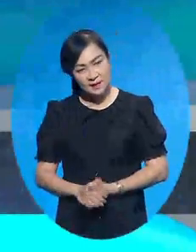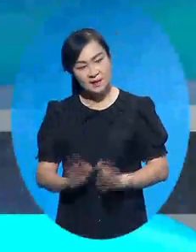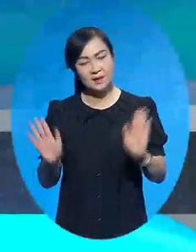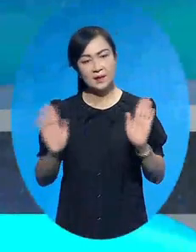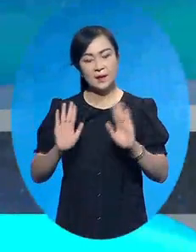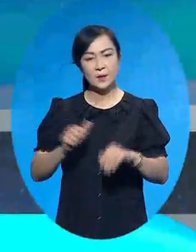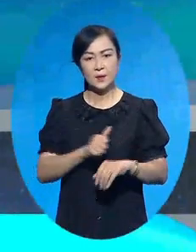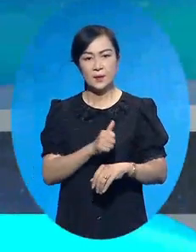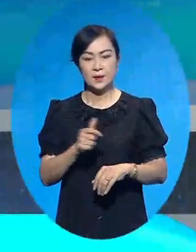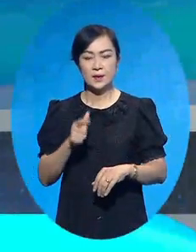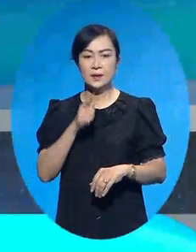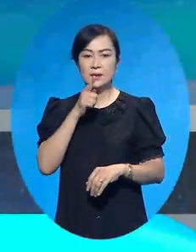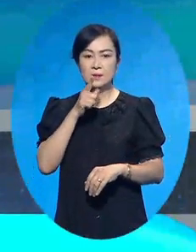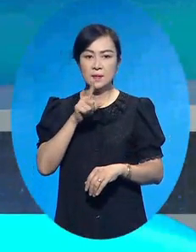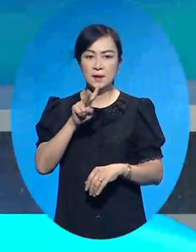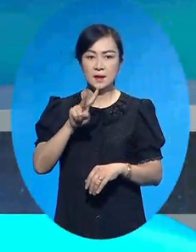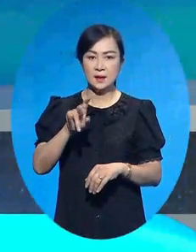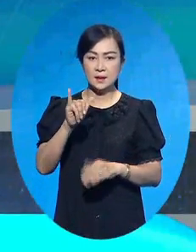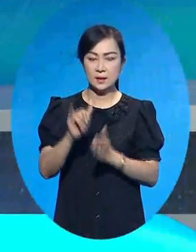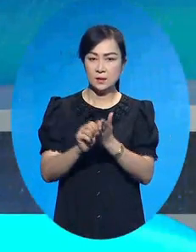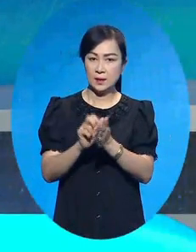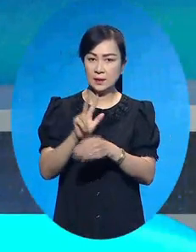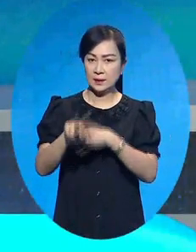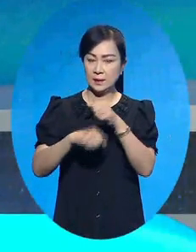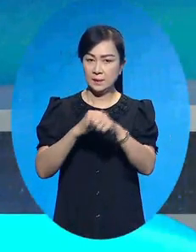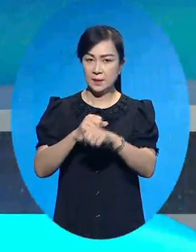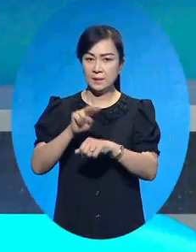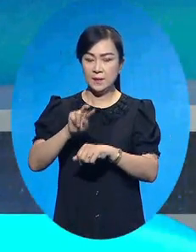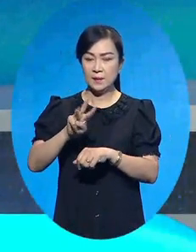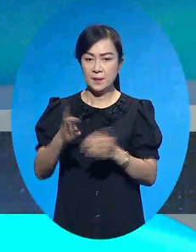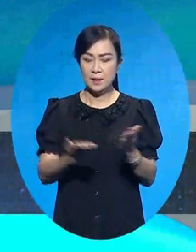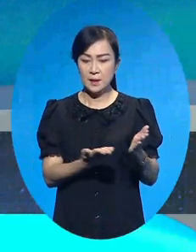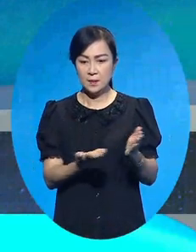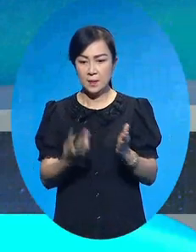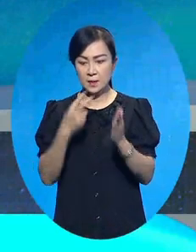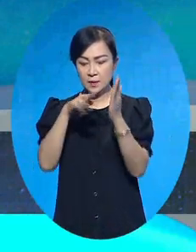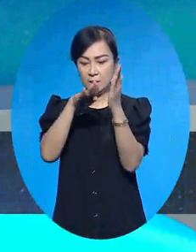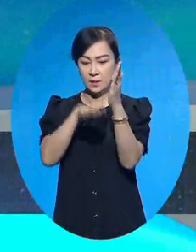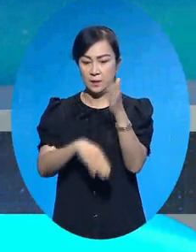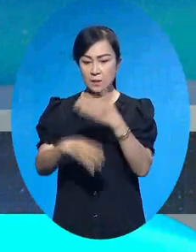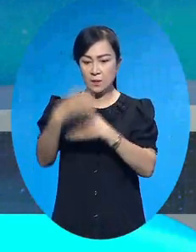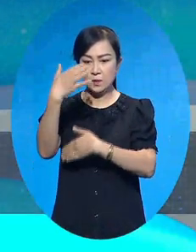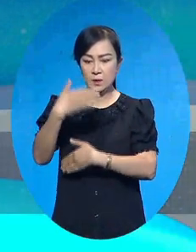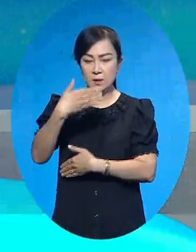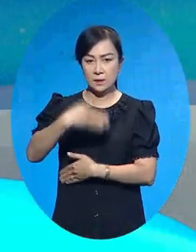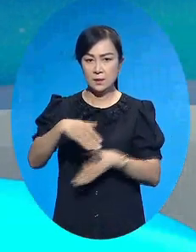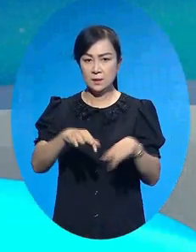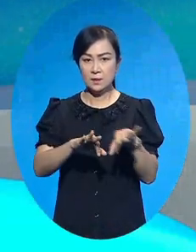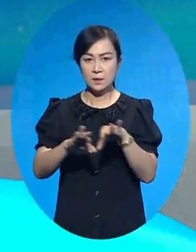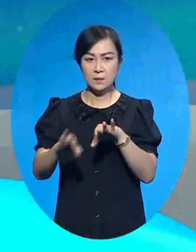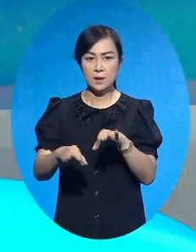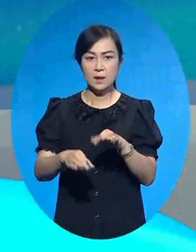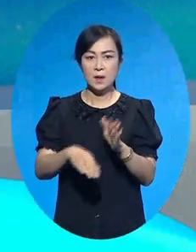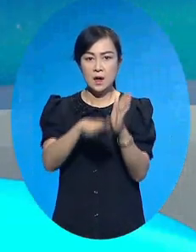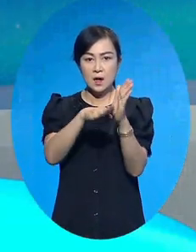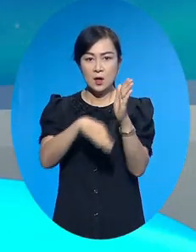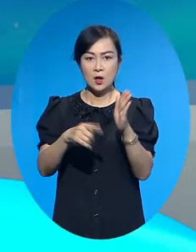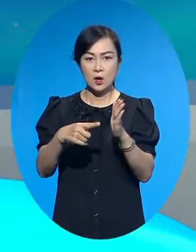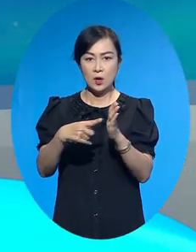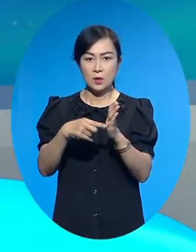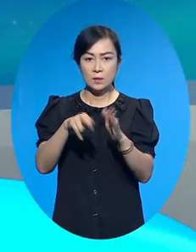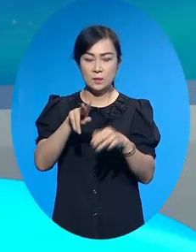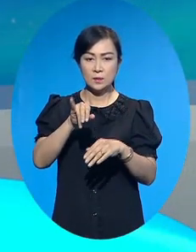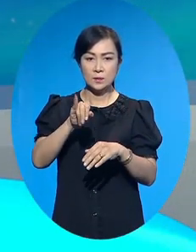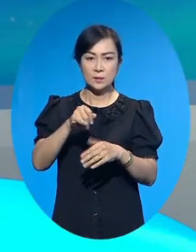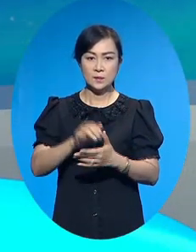quý vị, hôm nay thứ Bảy, ngày 26 tháng 8 năm 2023, mời quý vị theo dõi bản tin buổi trưa của Đài Truyền hình Thành phố Hồ Chí Minh. Bản tin hôm nay sẽ có những nội dung đáng